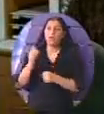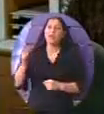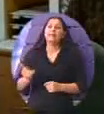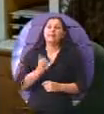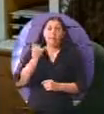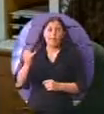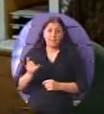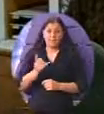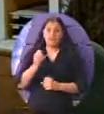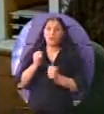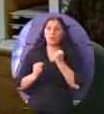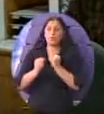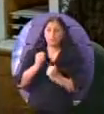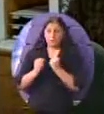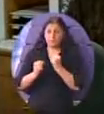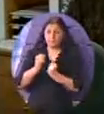קשיים